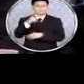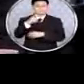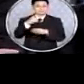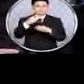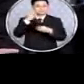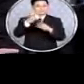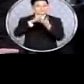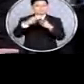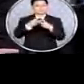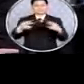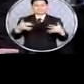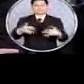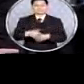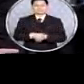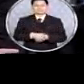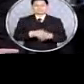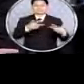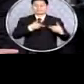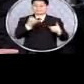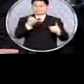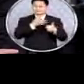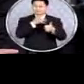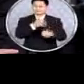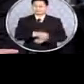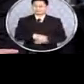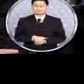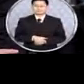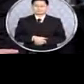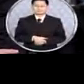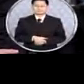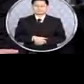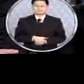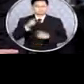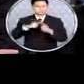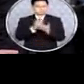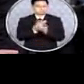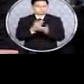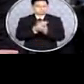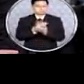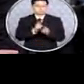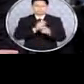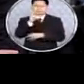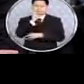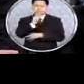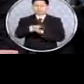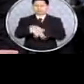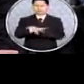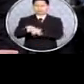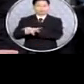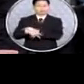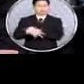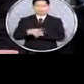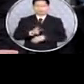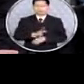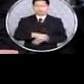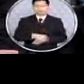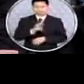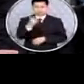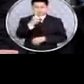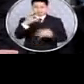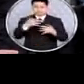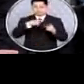问题。首先，蔡女士，有人批评你政见空洞，有两个重大的